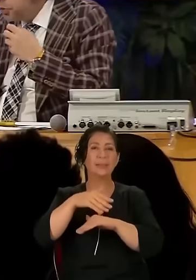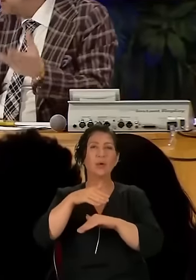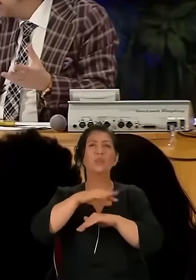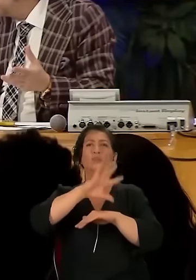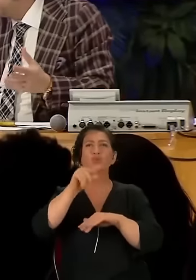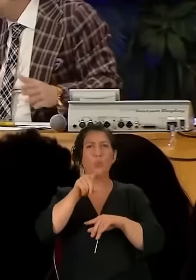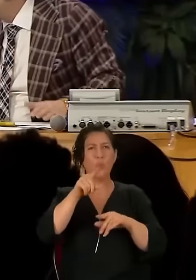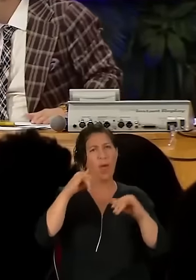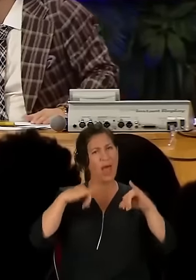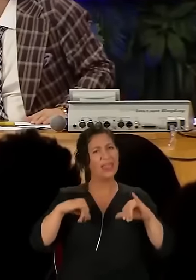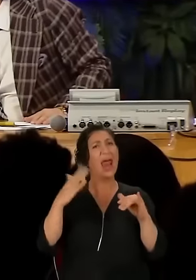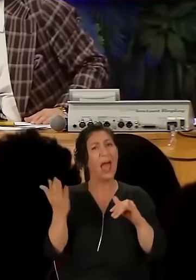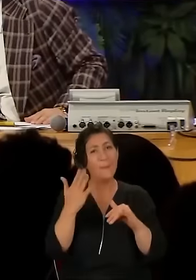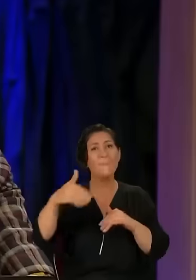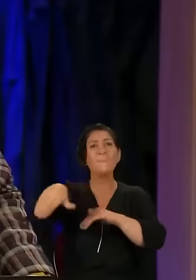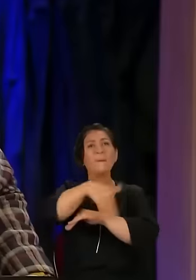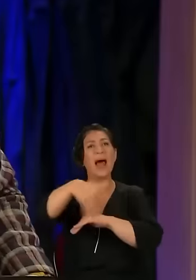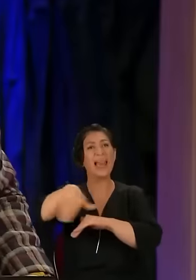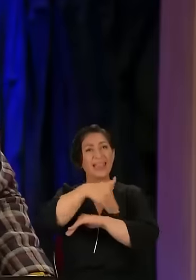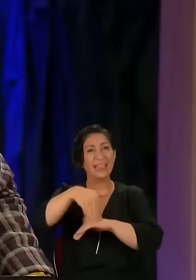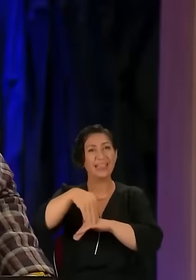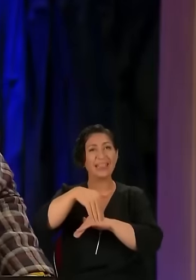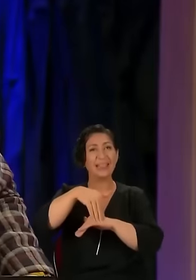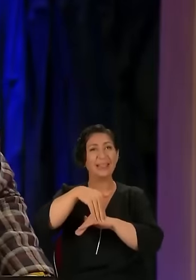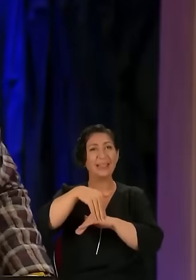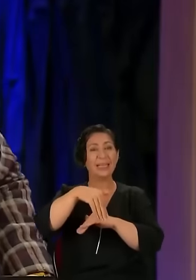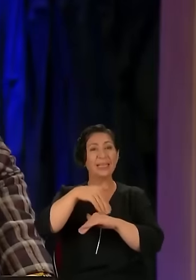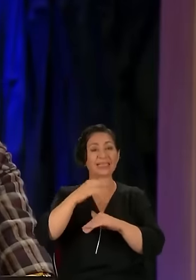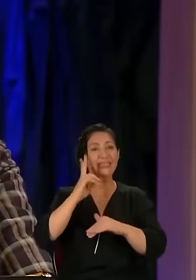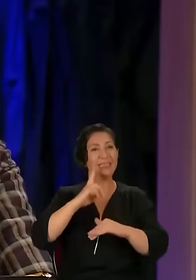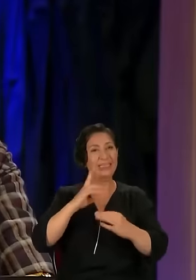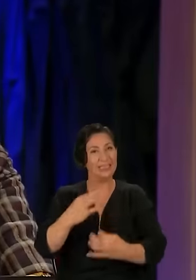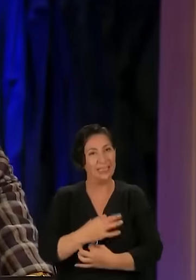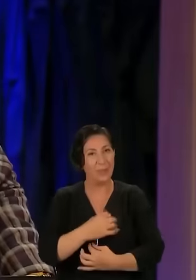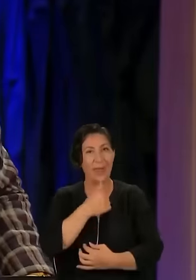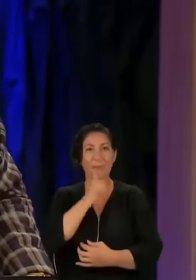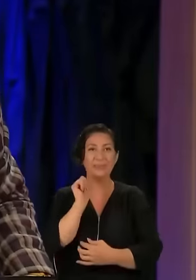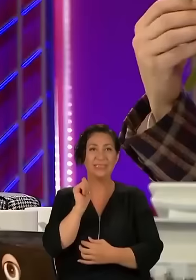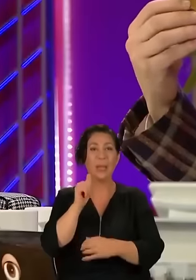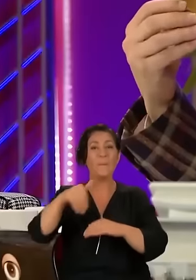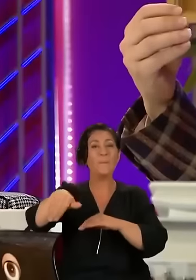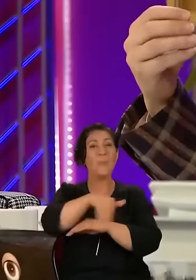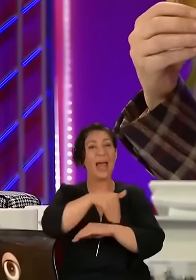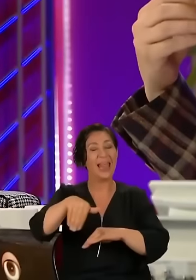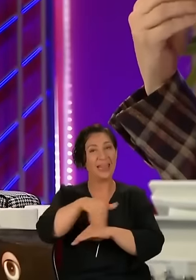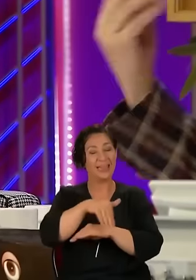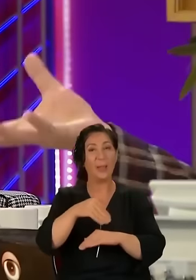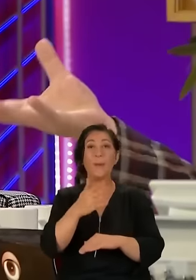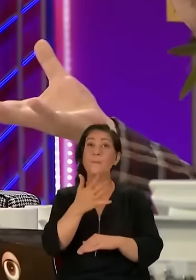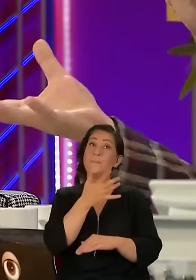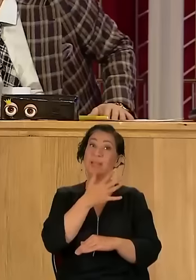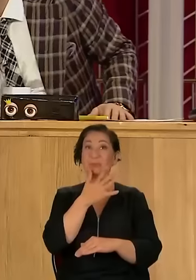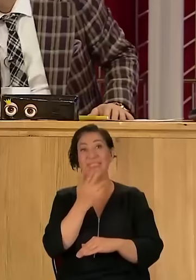bu cüretkarlığına rağmen mahallenin centilmen abisi, evet, mahallenin